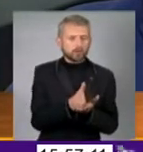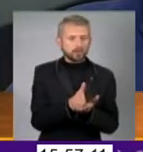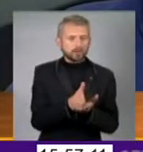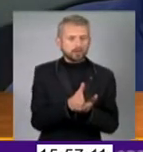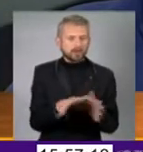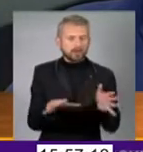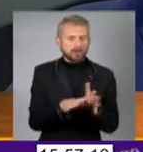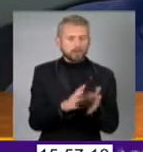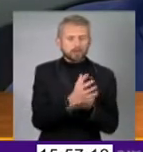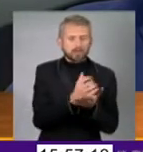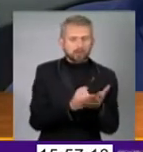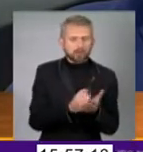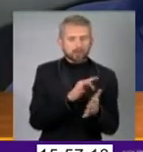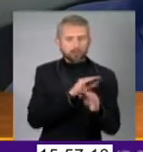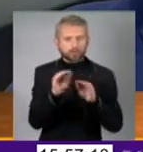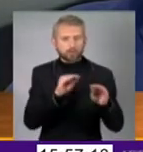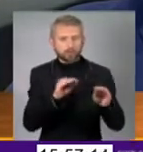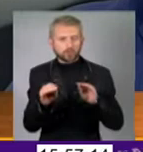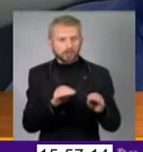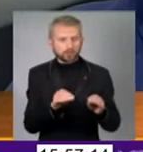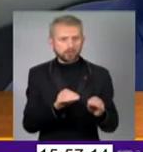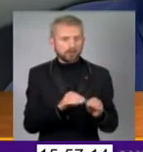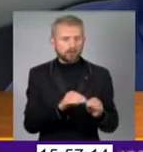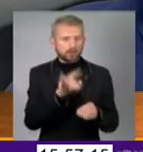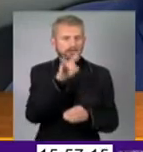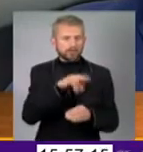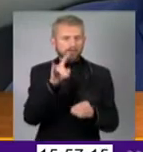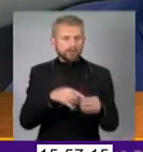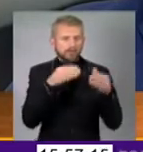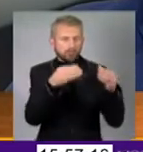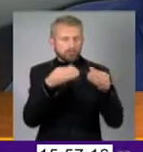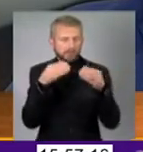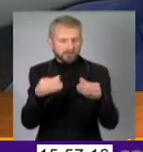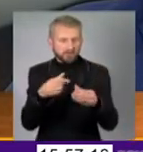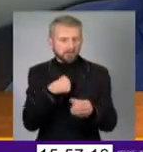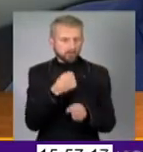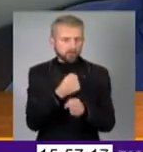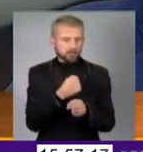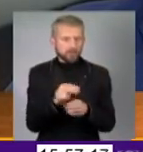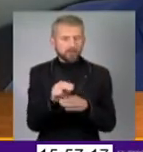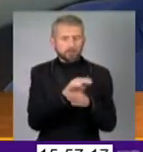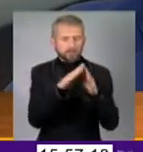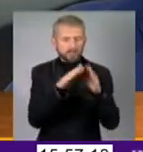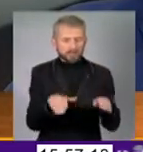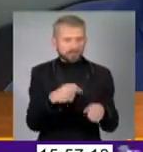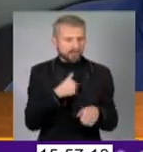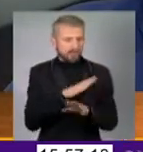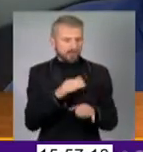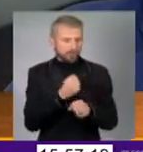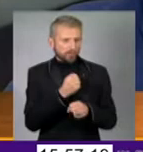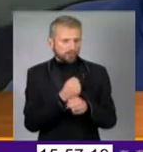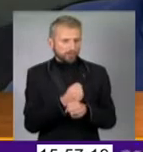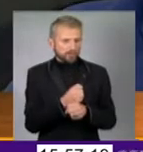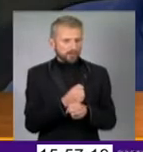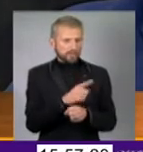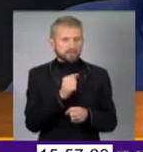так, енергозбереження, по облаштуванню поставлені вікна, ми зробили ремонти дахів, ну не я безпосередньо, відповідно,